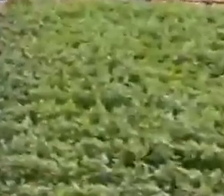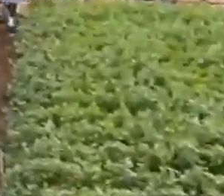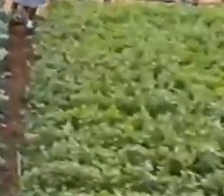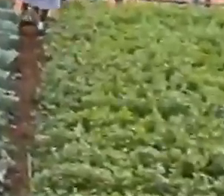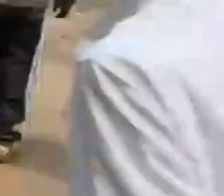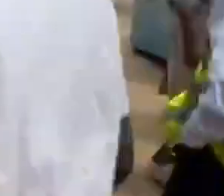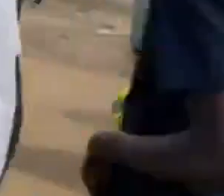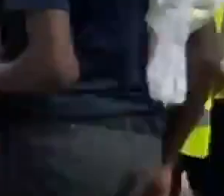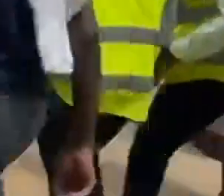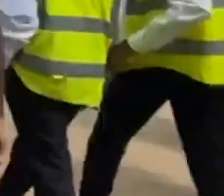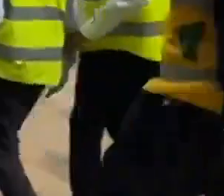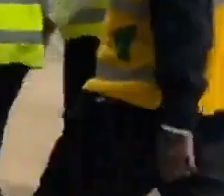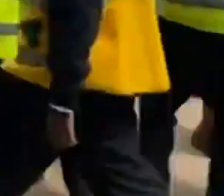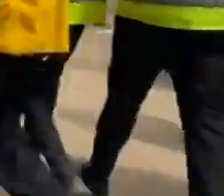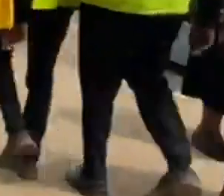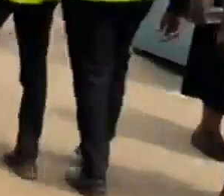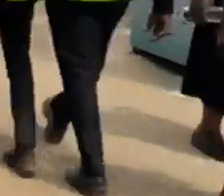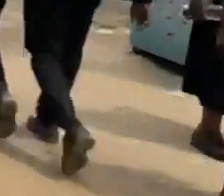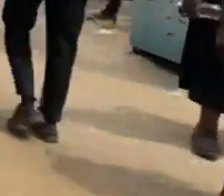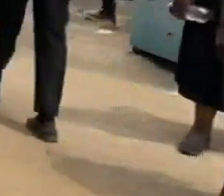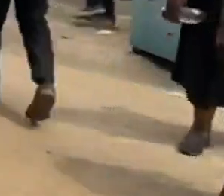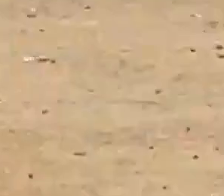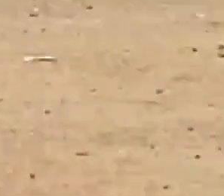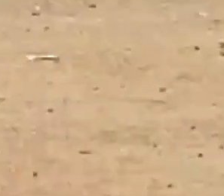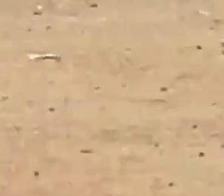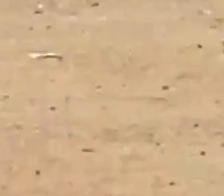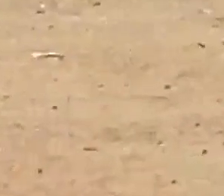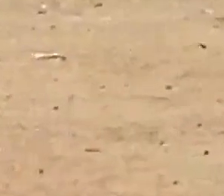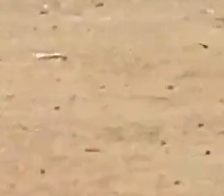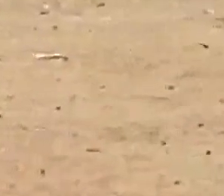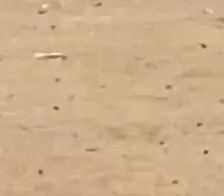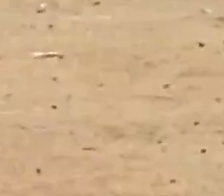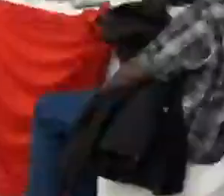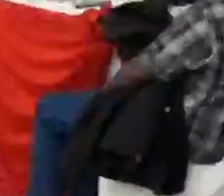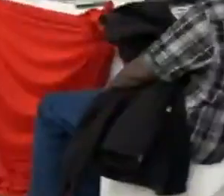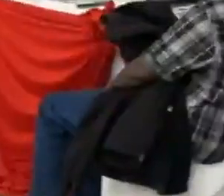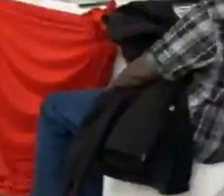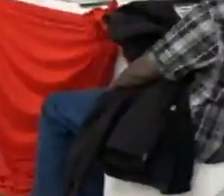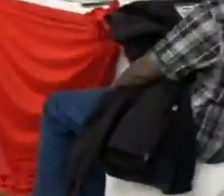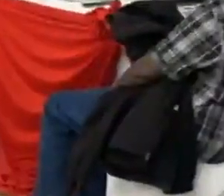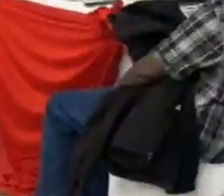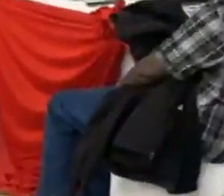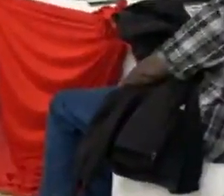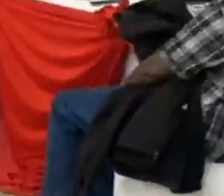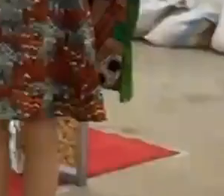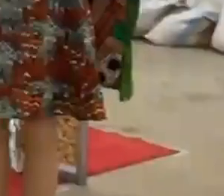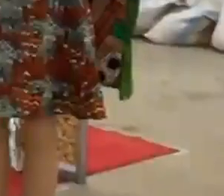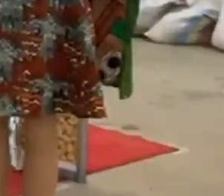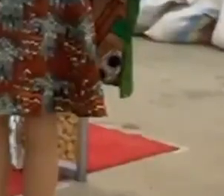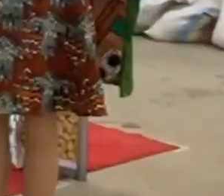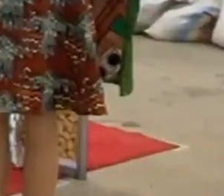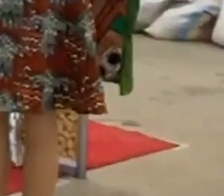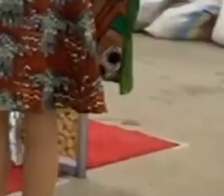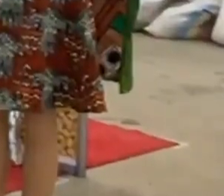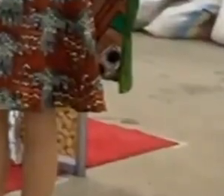Tazama, toleo la 123 la maonyesho ya kilimo ya Nairobi katika uwanja wa maonyesho ya Jamhuri,